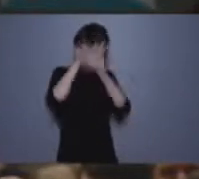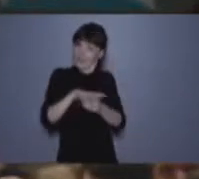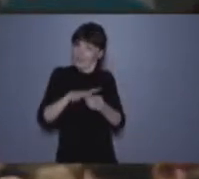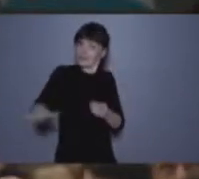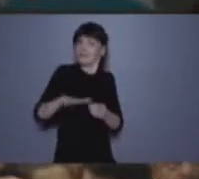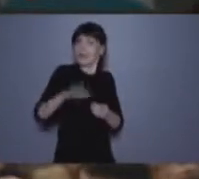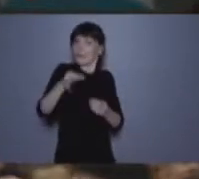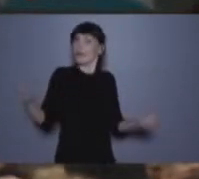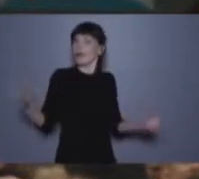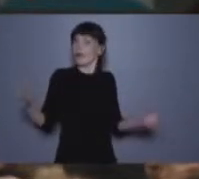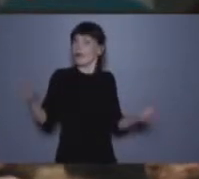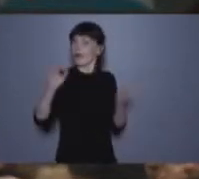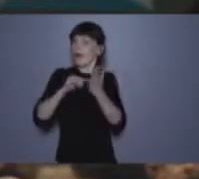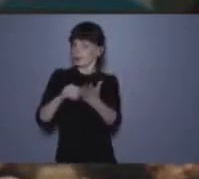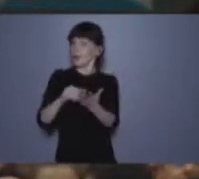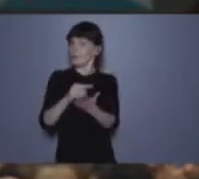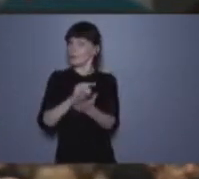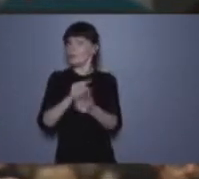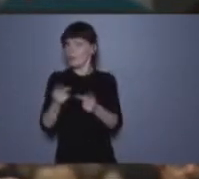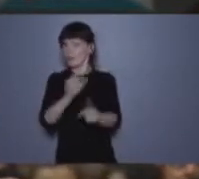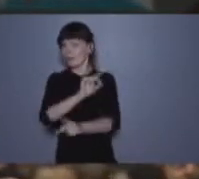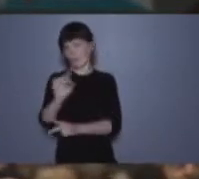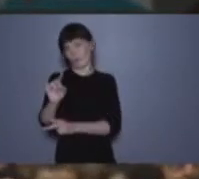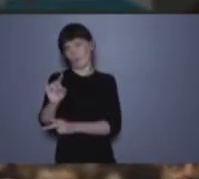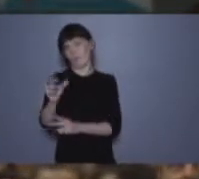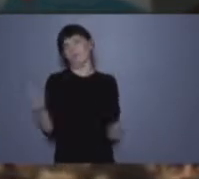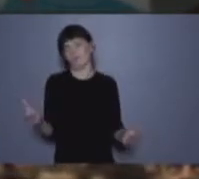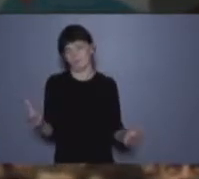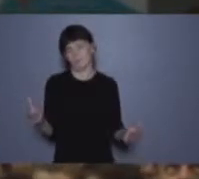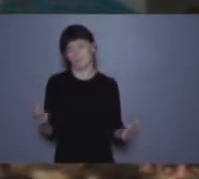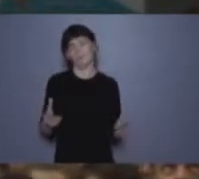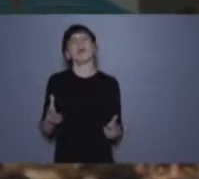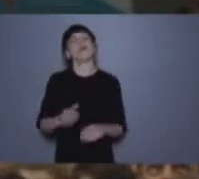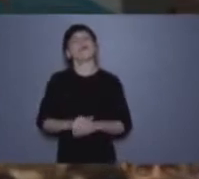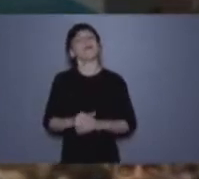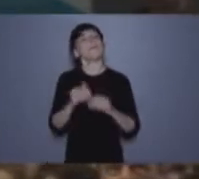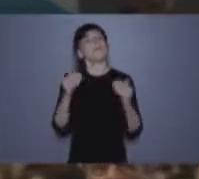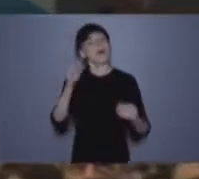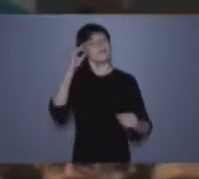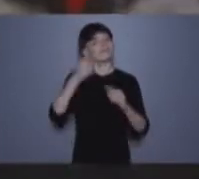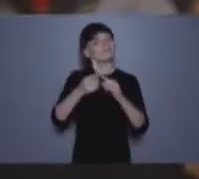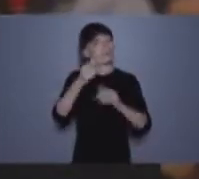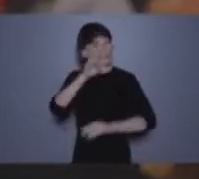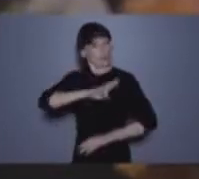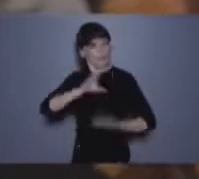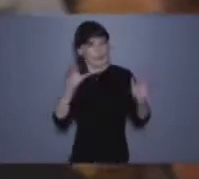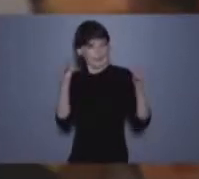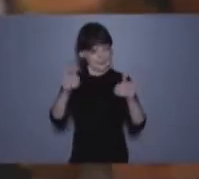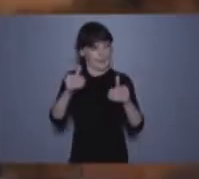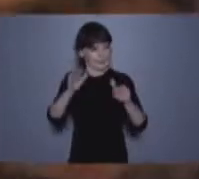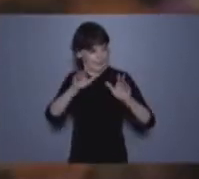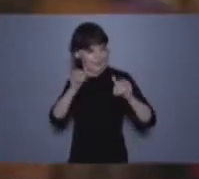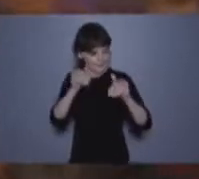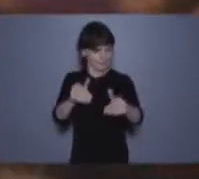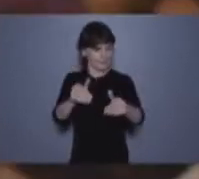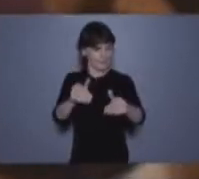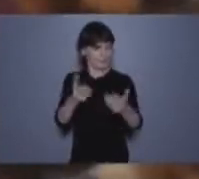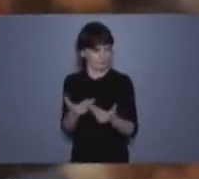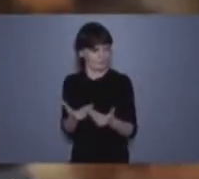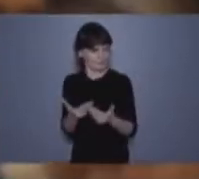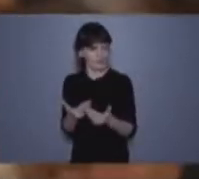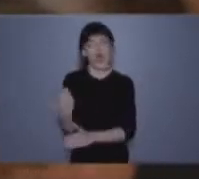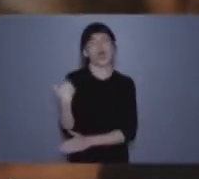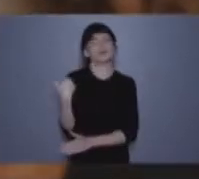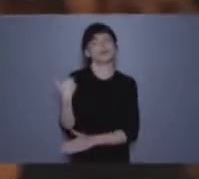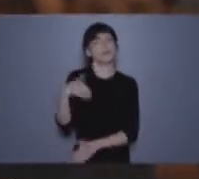Bon, je viens sur la retraite. Je ne veux pas lâcher l'affaire et je vous propose qu'on ne la lâche pas. Je vous ai parlé de Hollande. Je